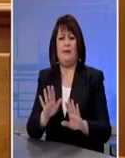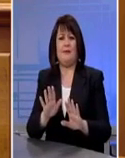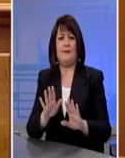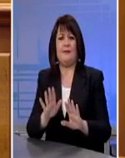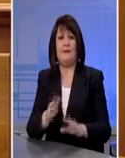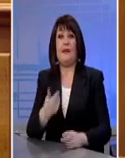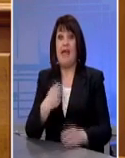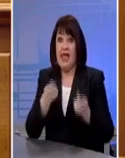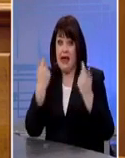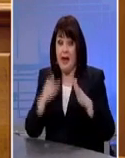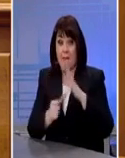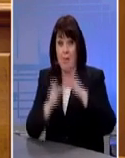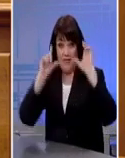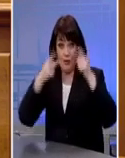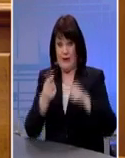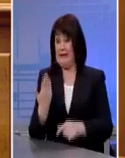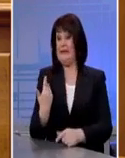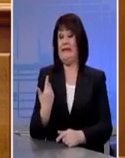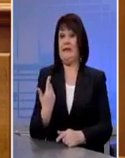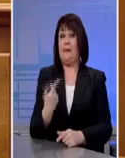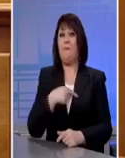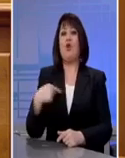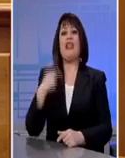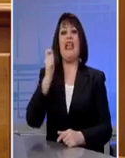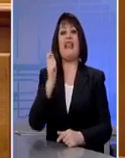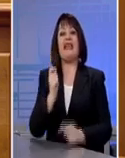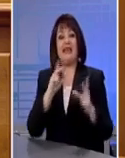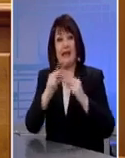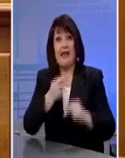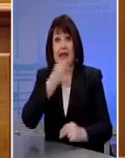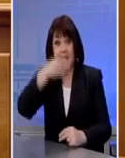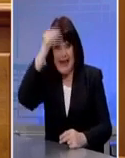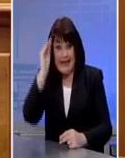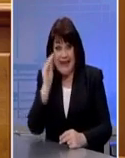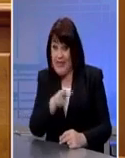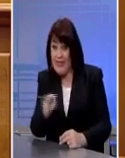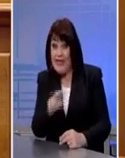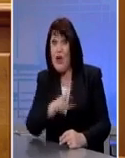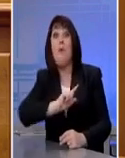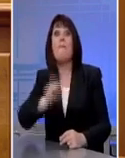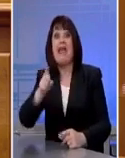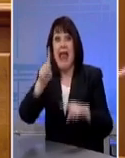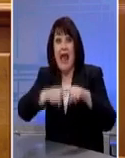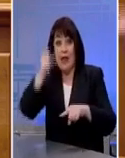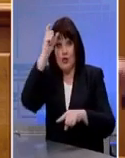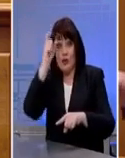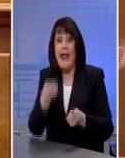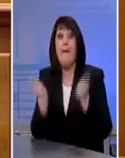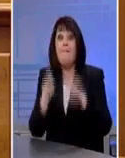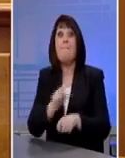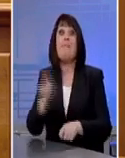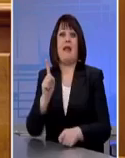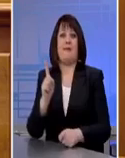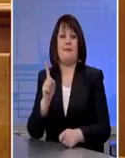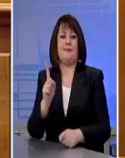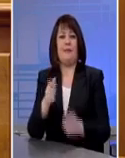υπό τον πρόεδρο της Δημοκρατίας προημερών. Του λέω του Τσίπρα, μην πας σε διμερείς συζητήσεις με την Τουρκία, ούτε